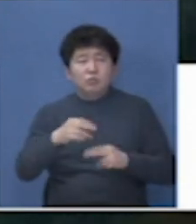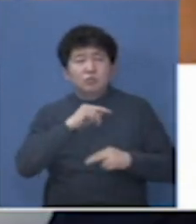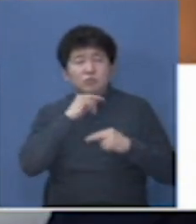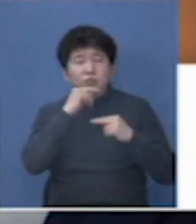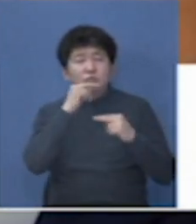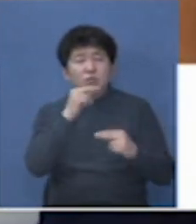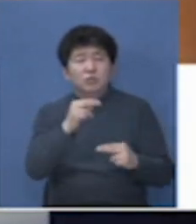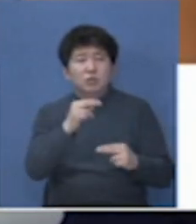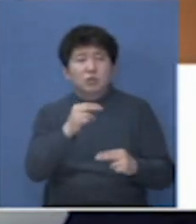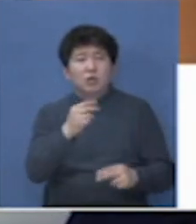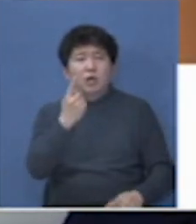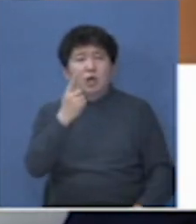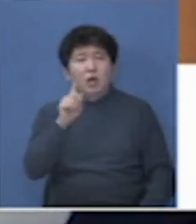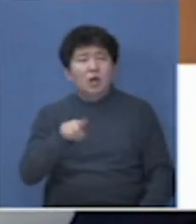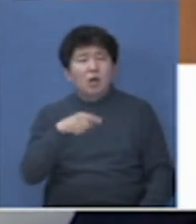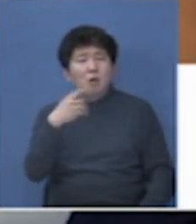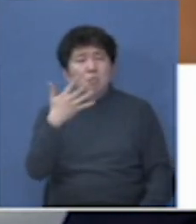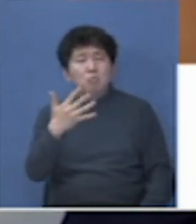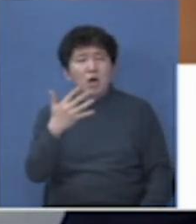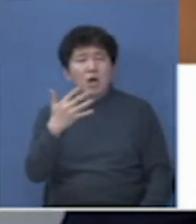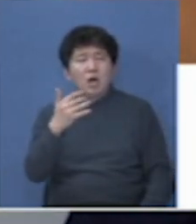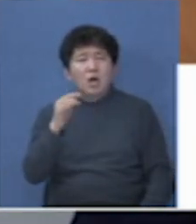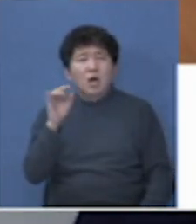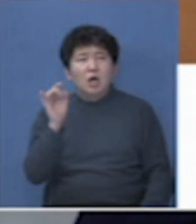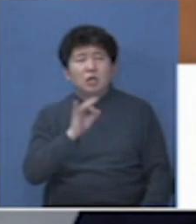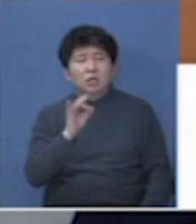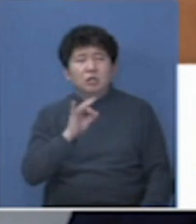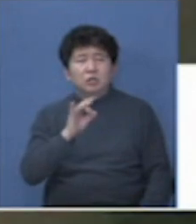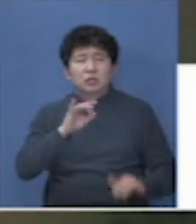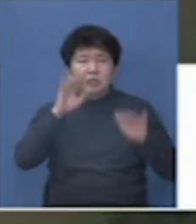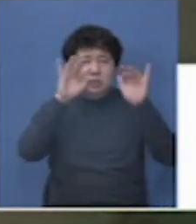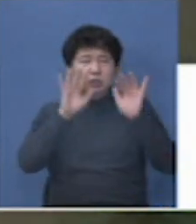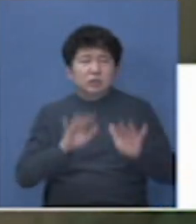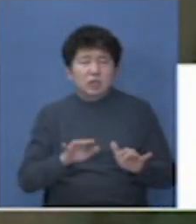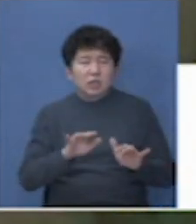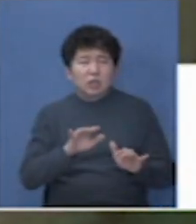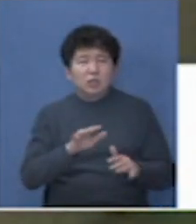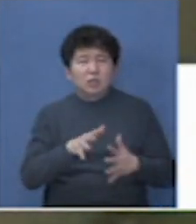там выпало в полтора раза больше осадков по сравнению с прошлым годом.